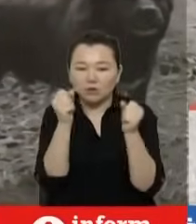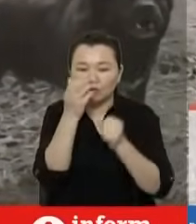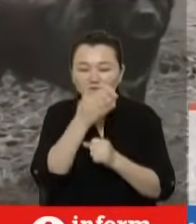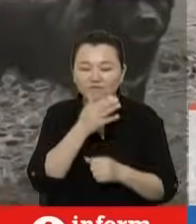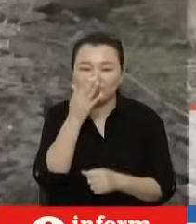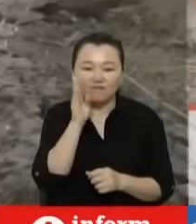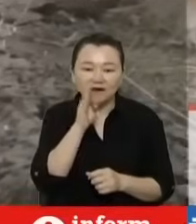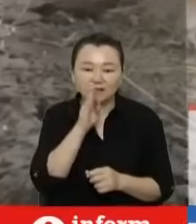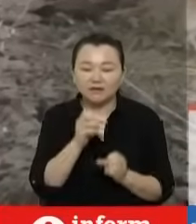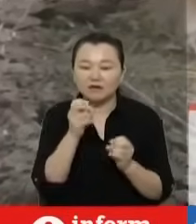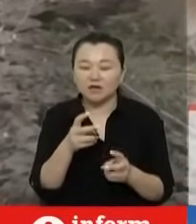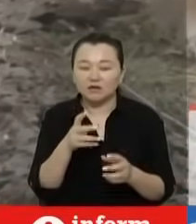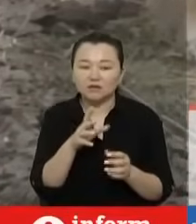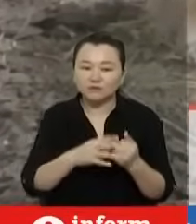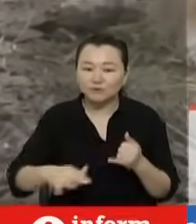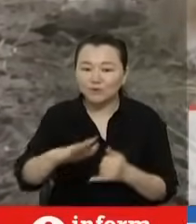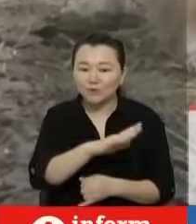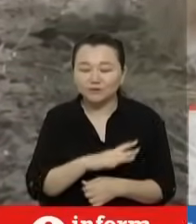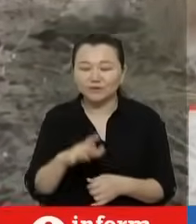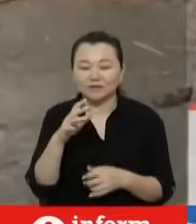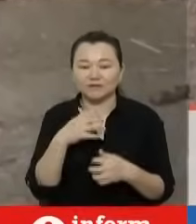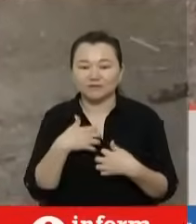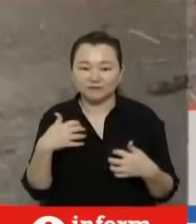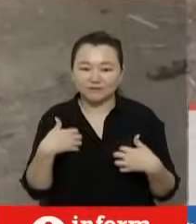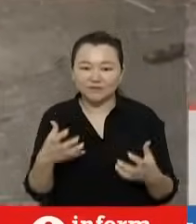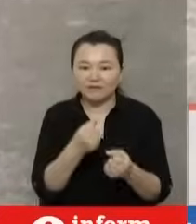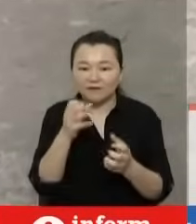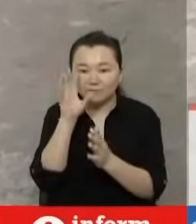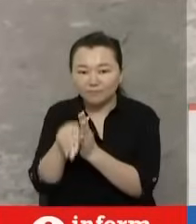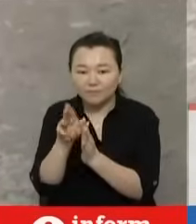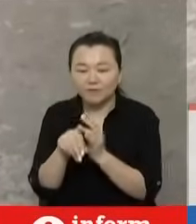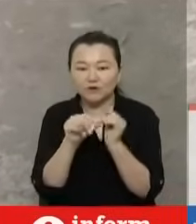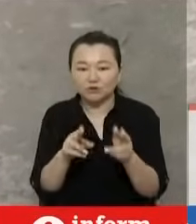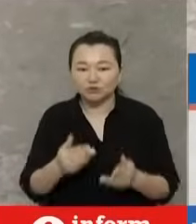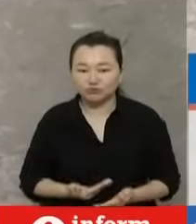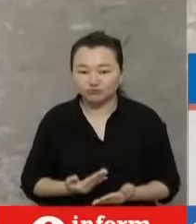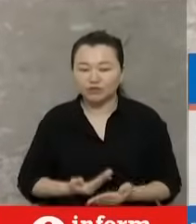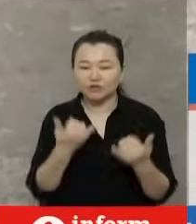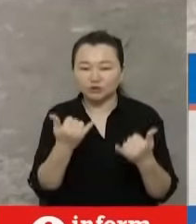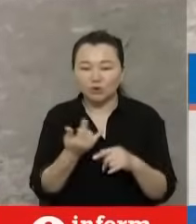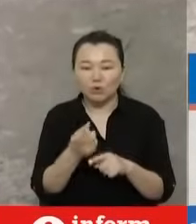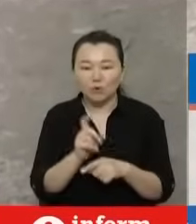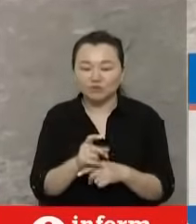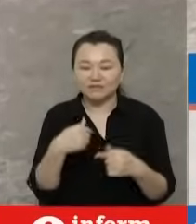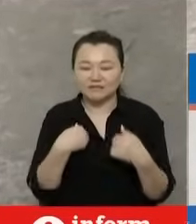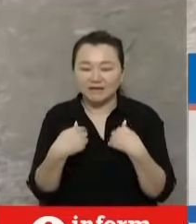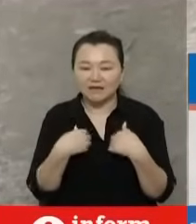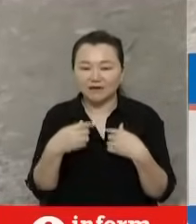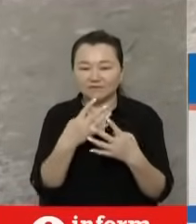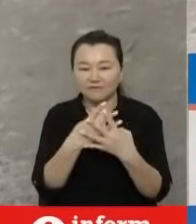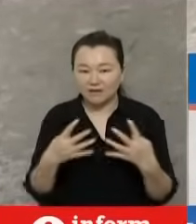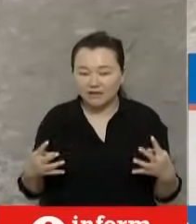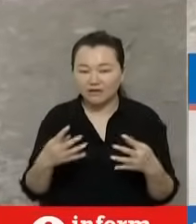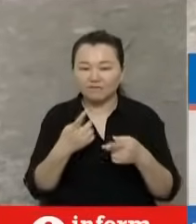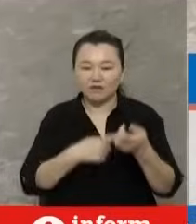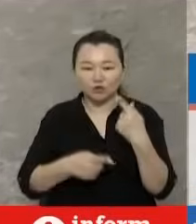расскажет, как выживает в зоне бедствия хвостатый эвакопункт. Сейчас он очень страдает в вольере, но вернуться